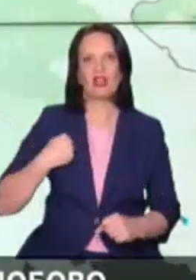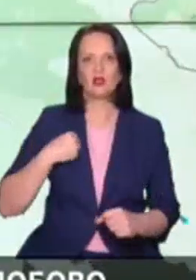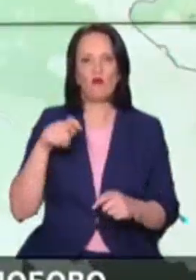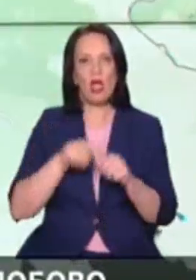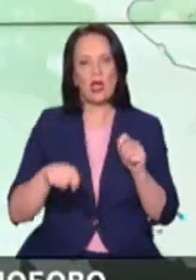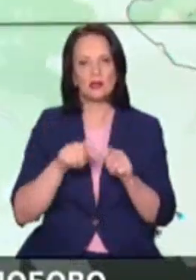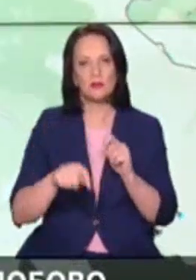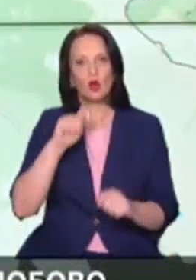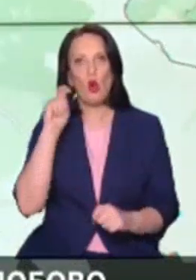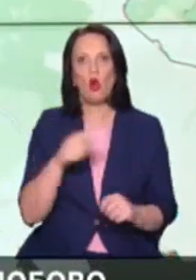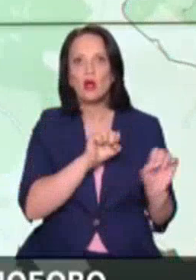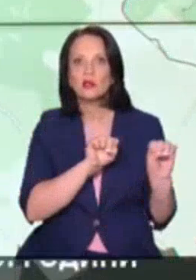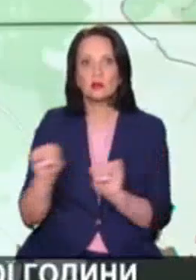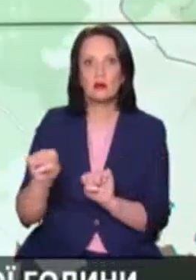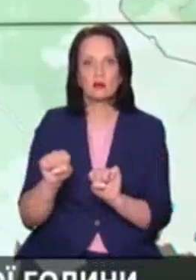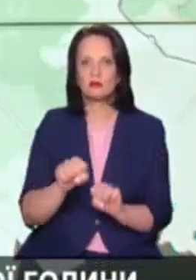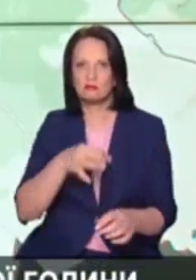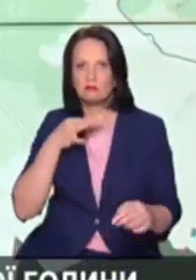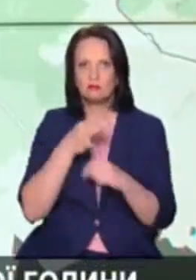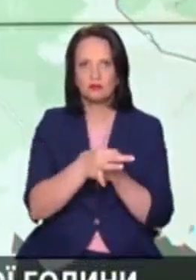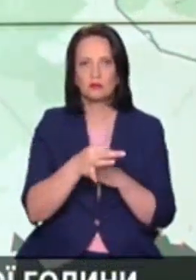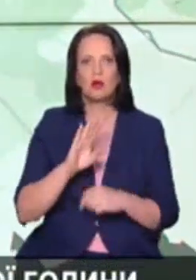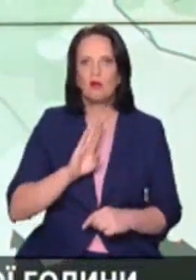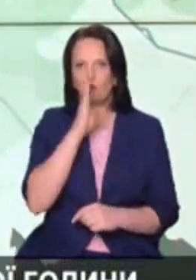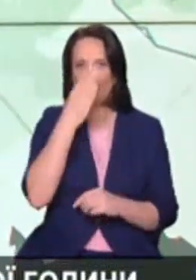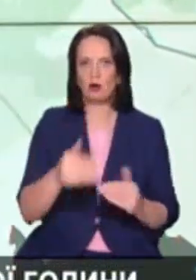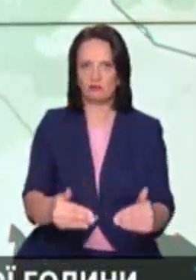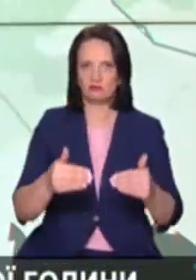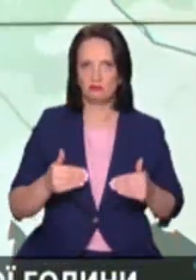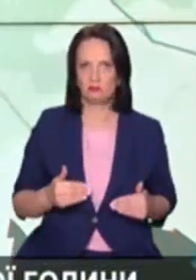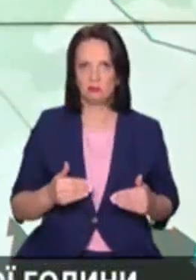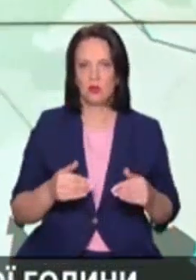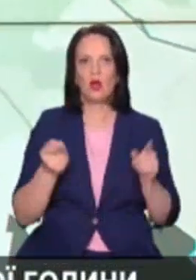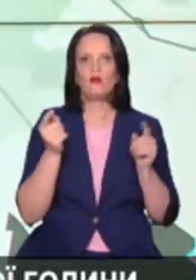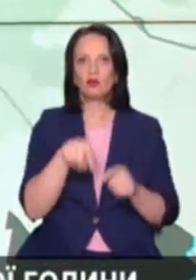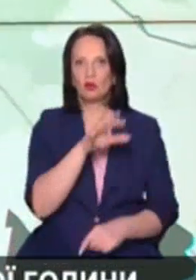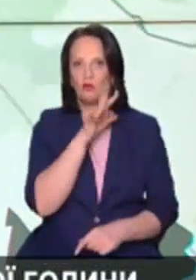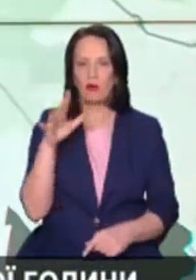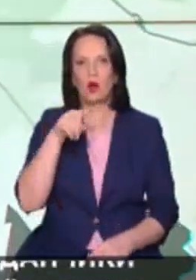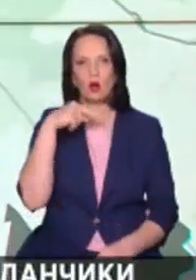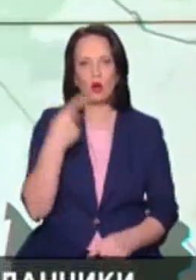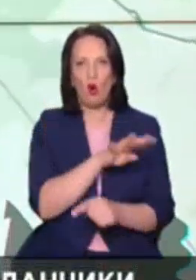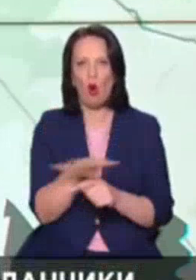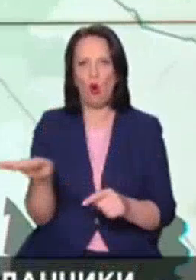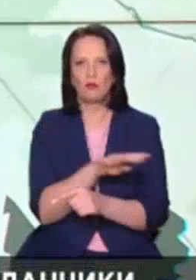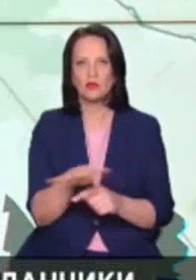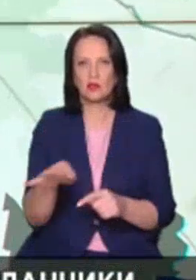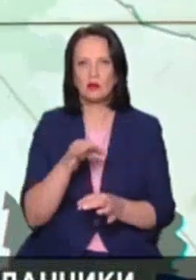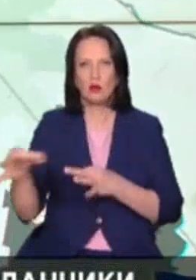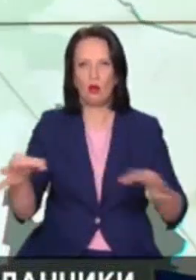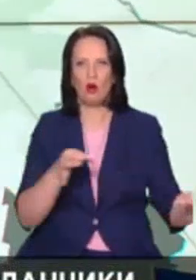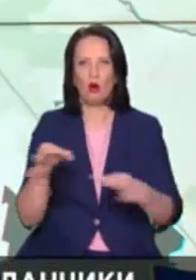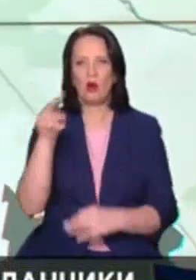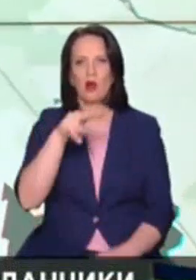Однак українські захисники дали відсіч, ворог відступив. Водночас росіяни обстрілюють околиці